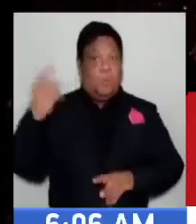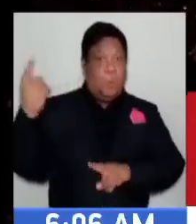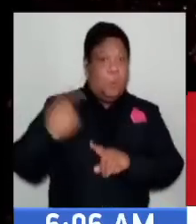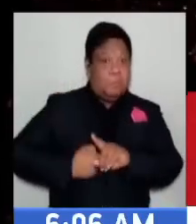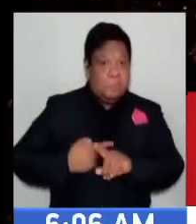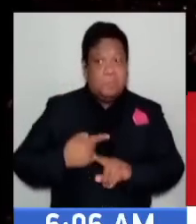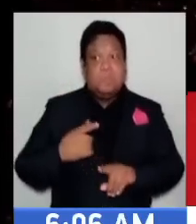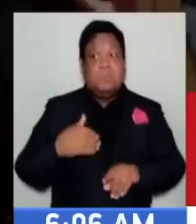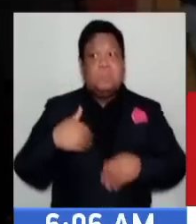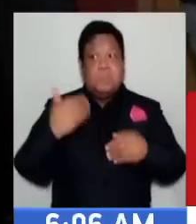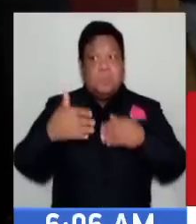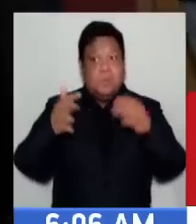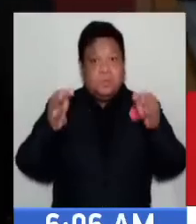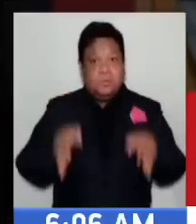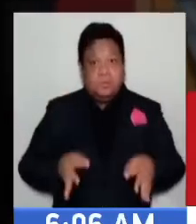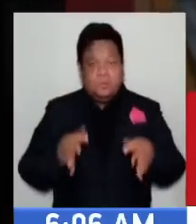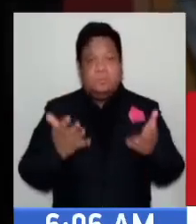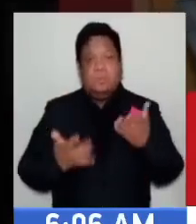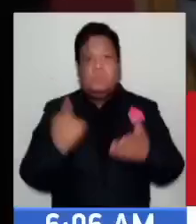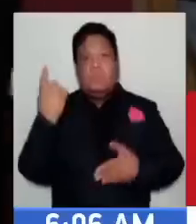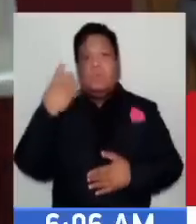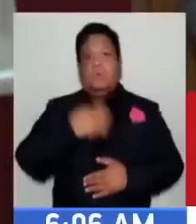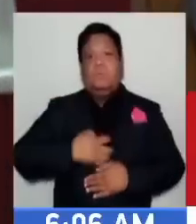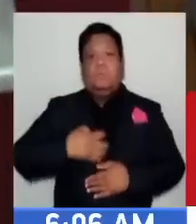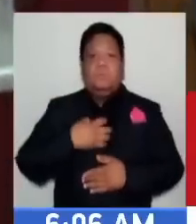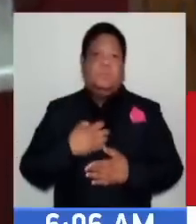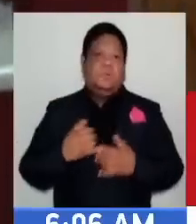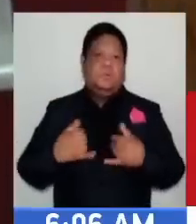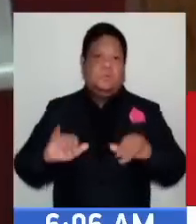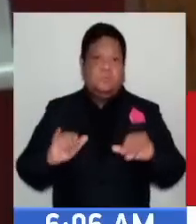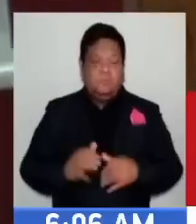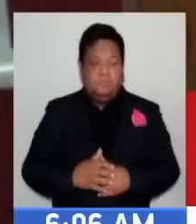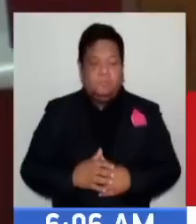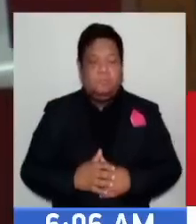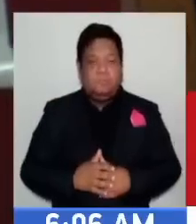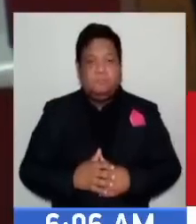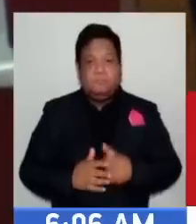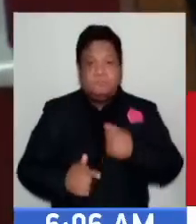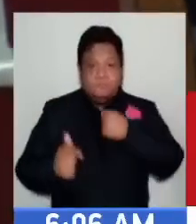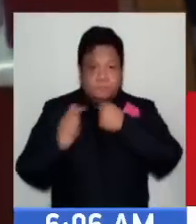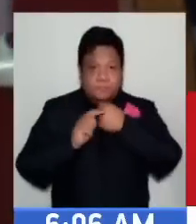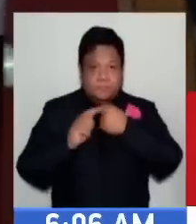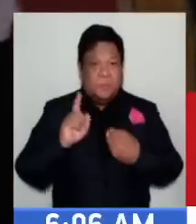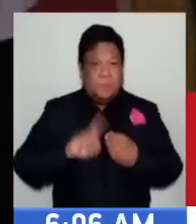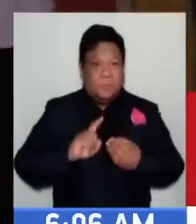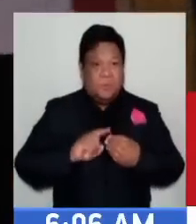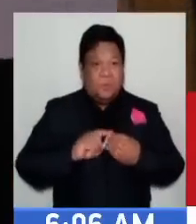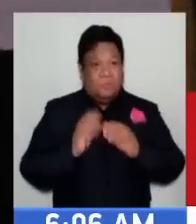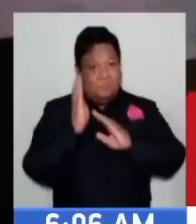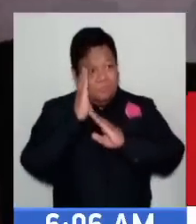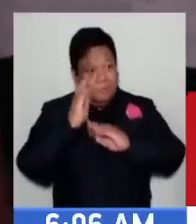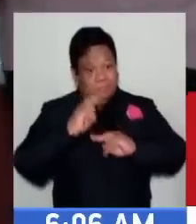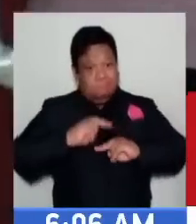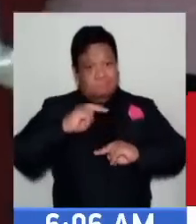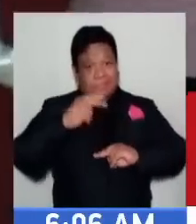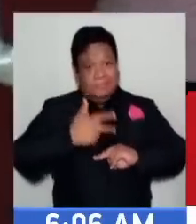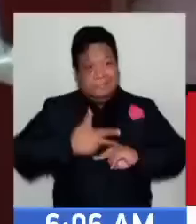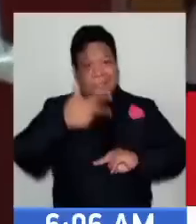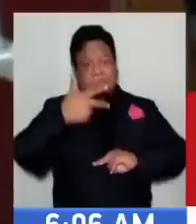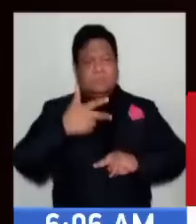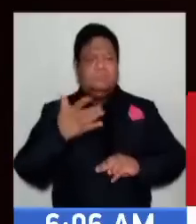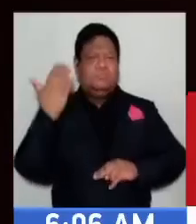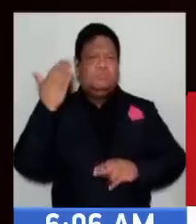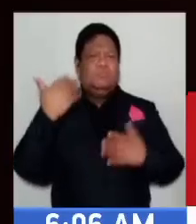may magreklamo rin po. Kaugnay naman sa triple deck na kama, may pag-uusap na raw kaugnay rito bago pa mag-inspeksyon ng